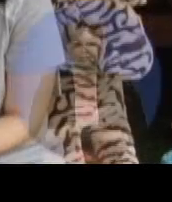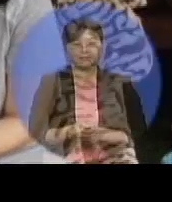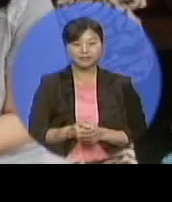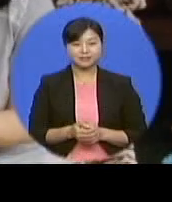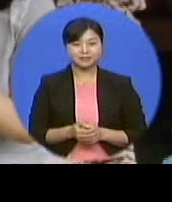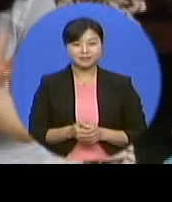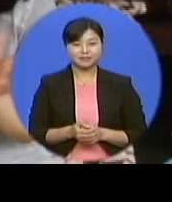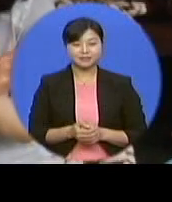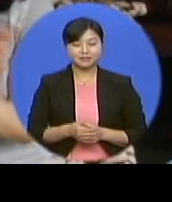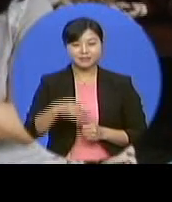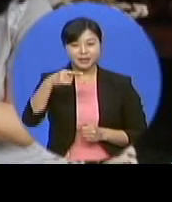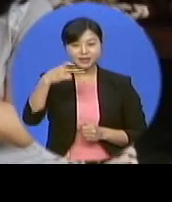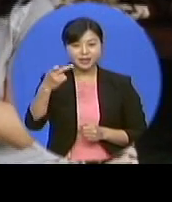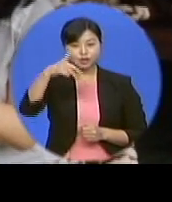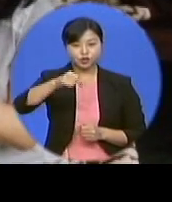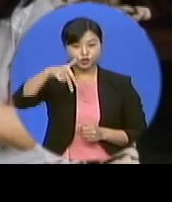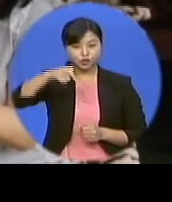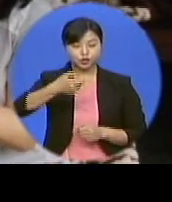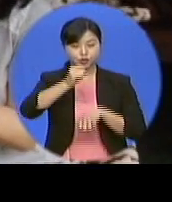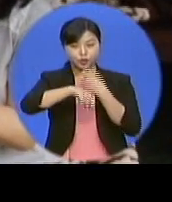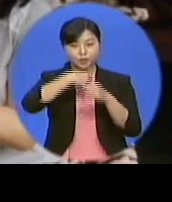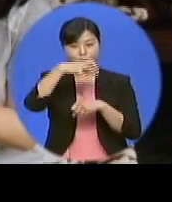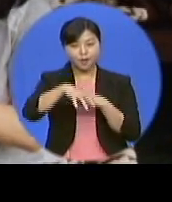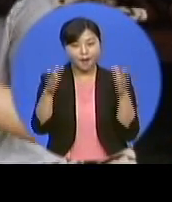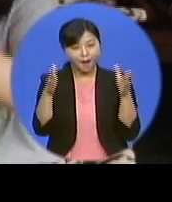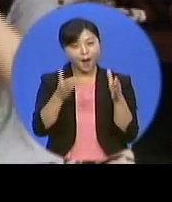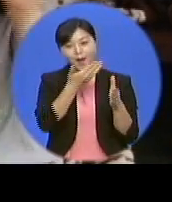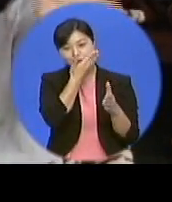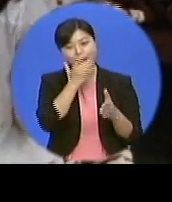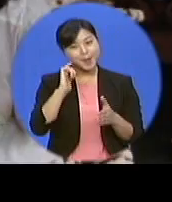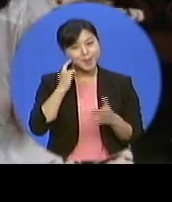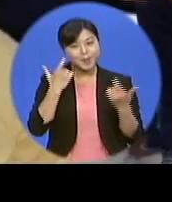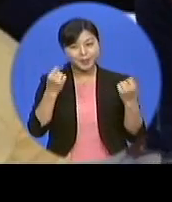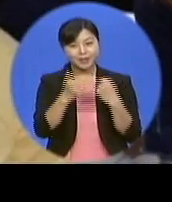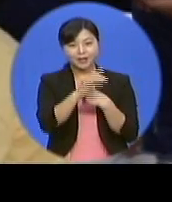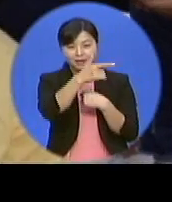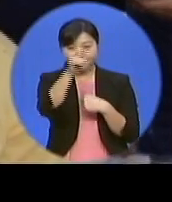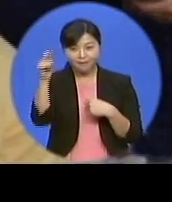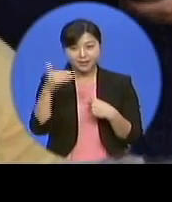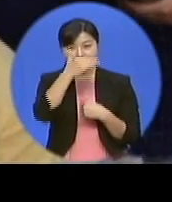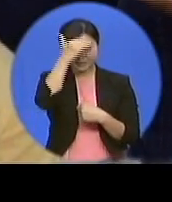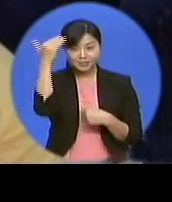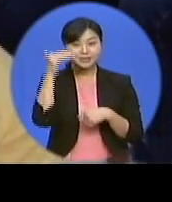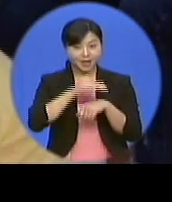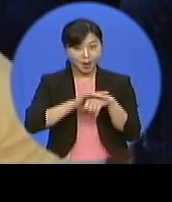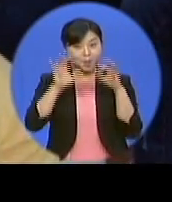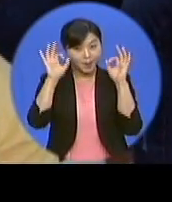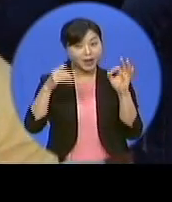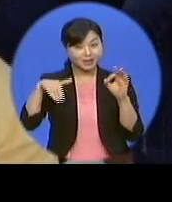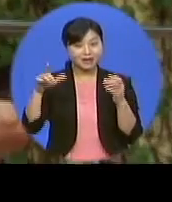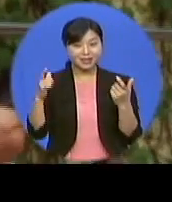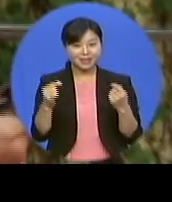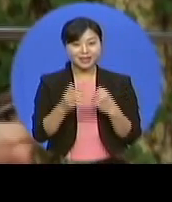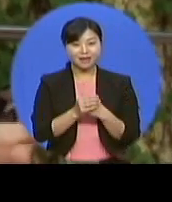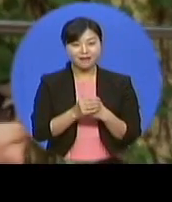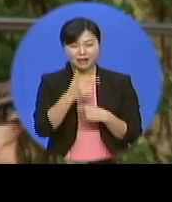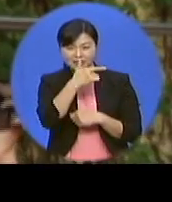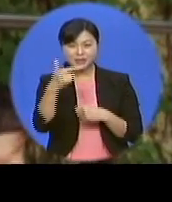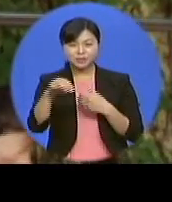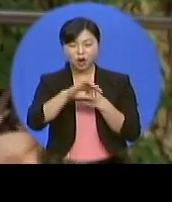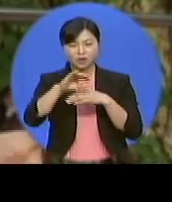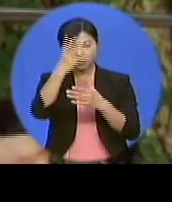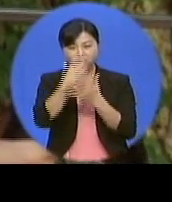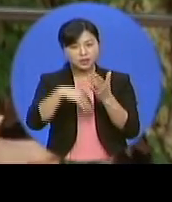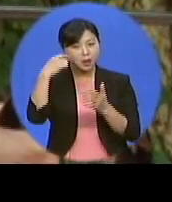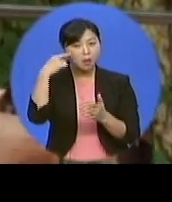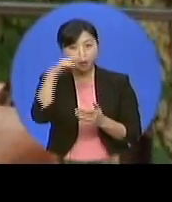일산 주주 동물원이요. 되게 아담하고 잘 돼 있거든요. 그래서 오늘 정말 여러모로 다 골고루 보고 가는 것 같아요. 너무 크면은 다 못